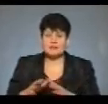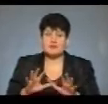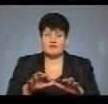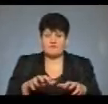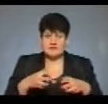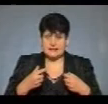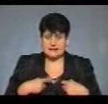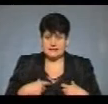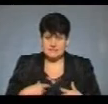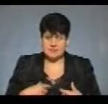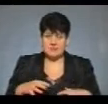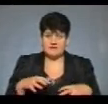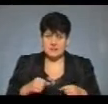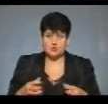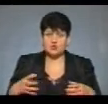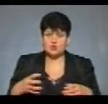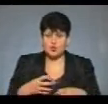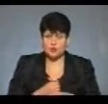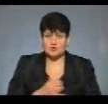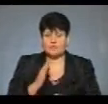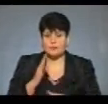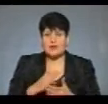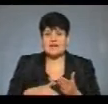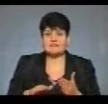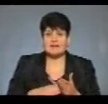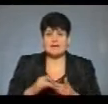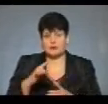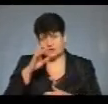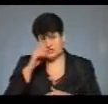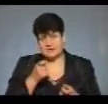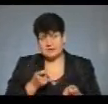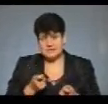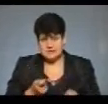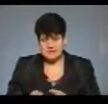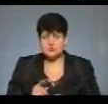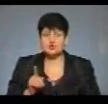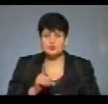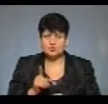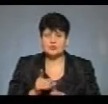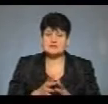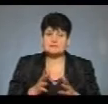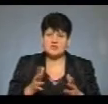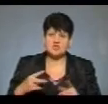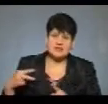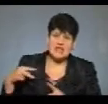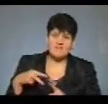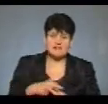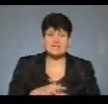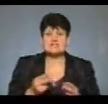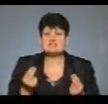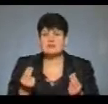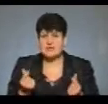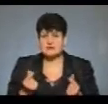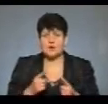влади в зв'язку із скороченням і майбутньому практичної ліквідації районних державних адміністрацій, що безперечно збільшить навантаження як фінансове,